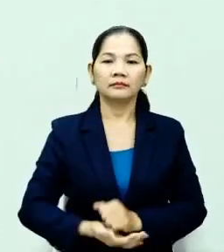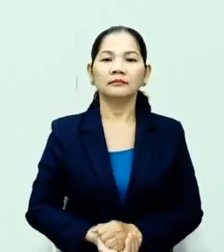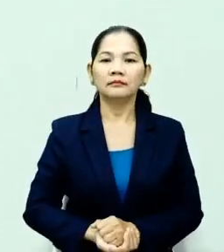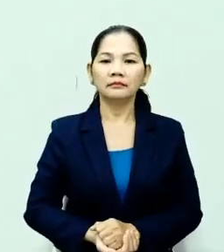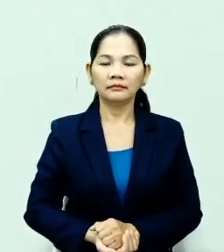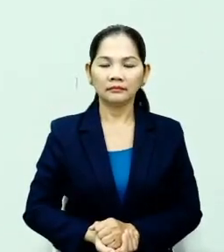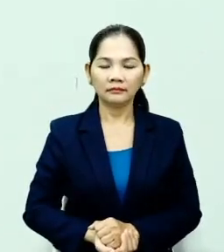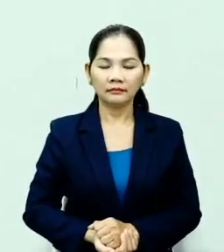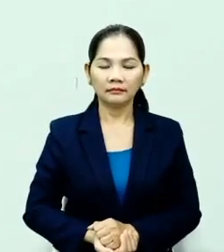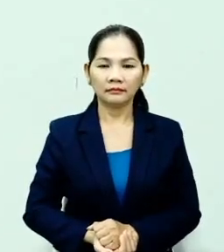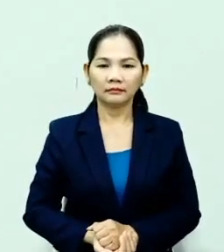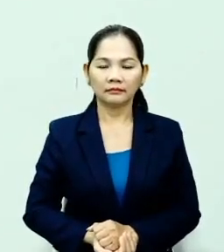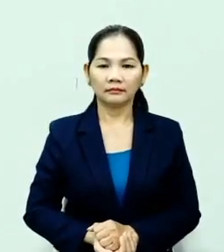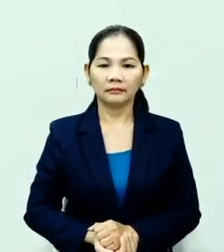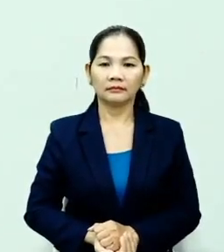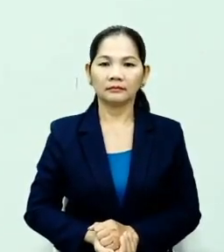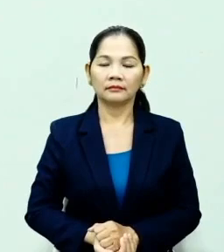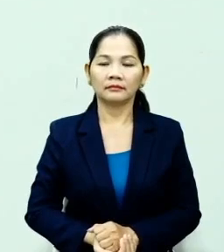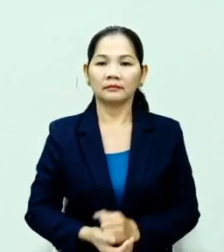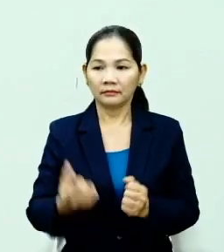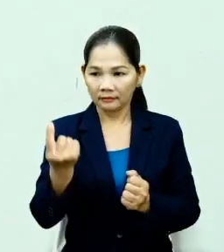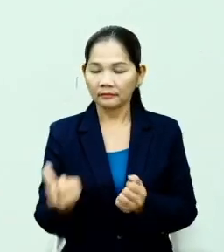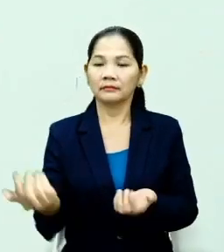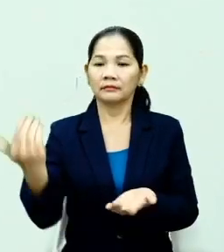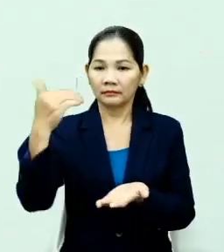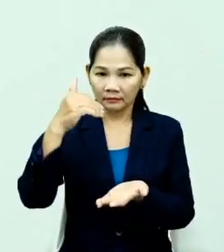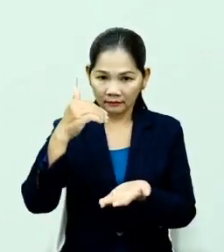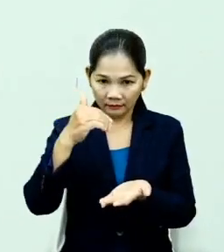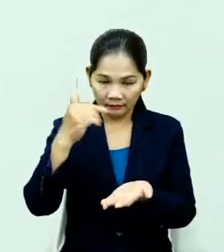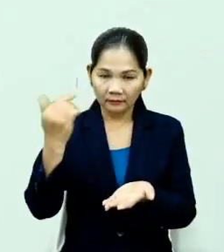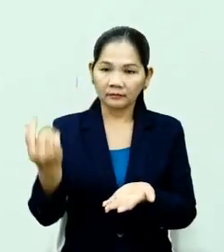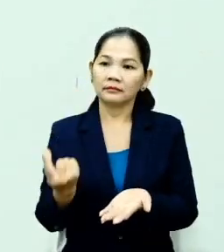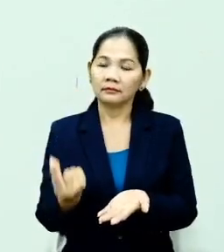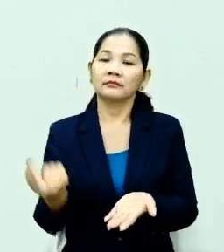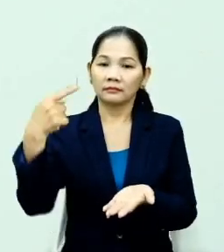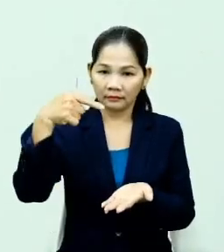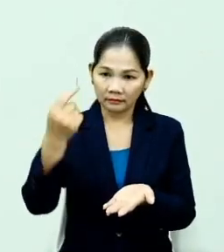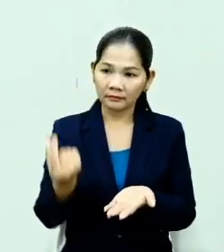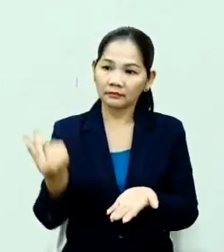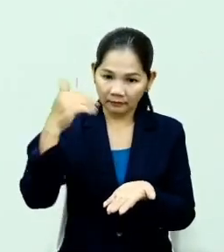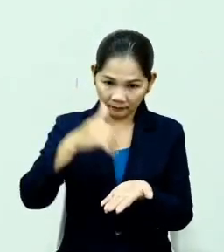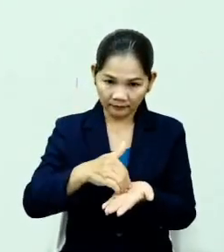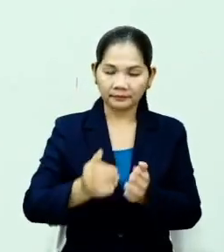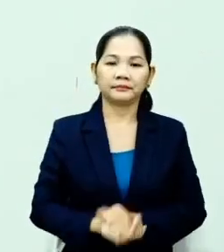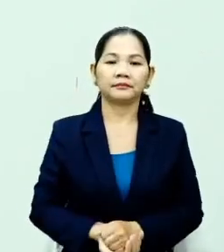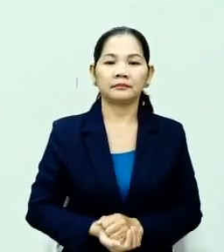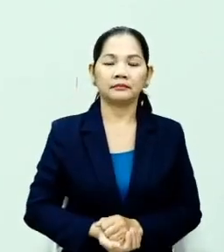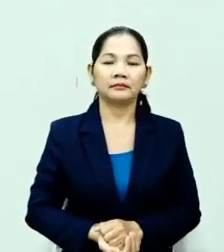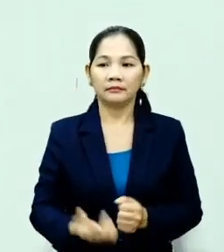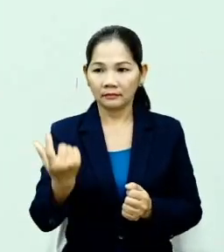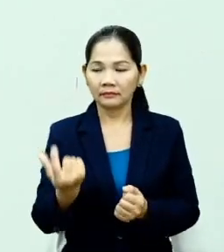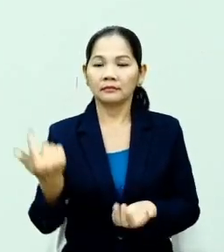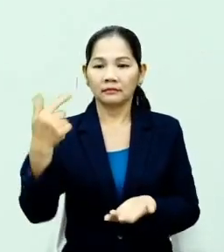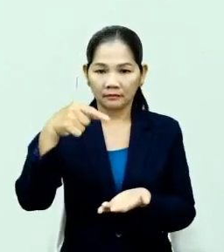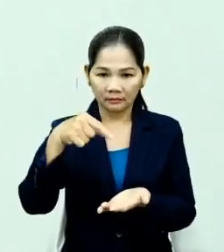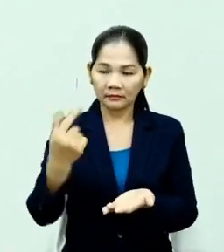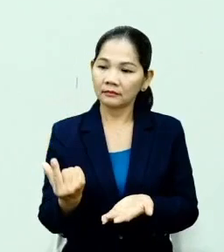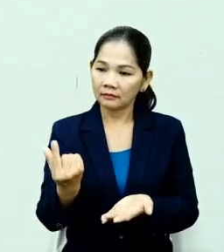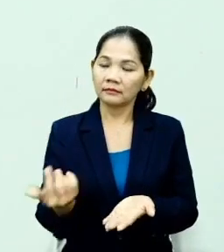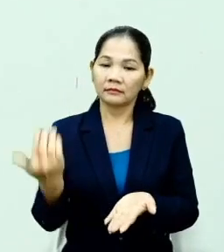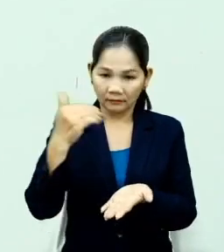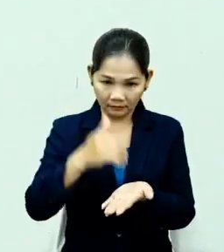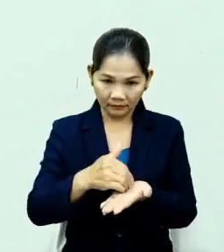mảnh mà đong mà cà mà đong mà cà chá lọ